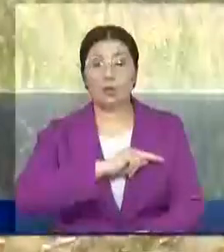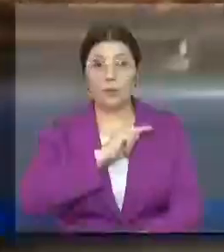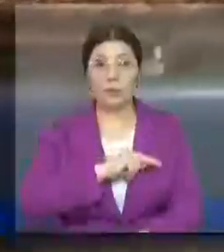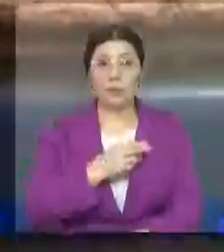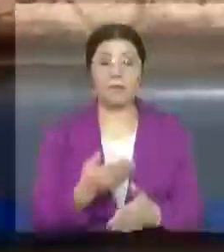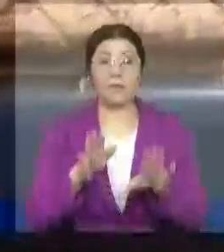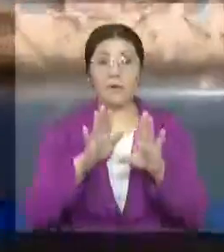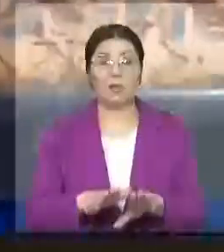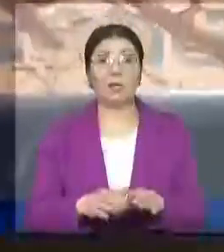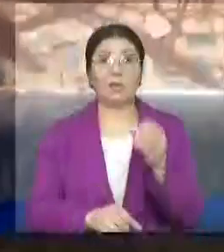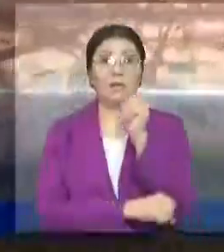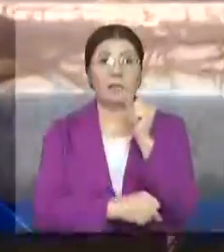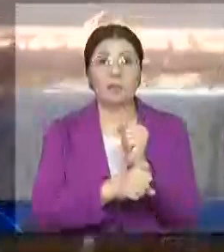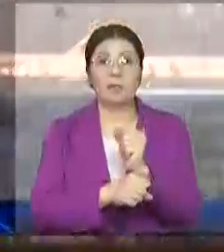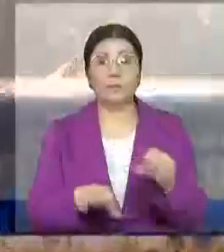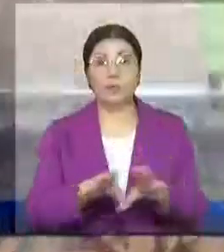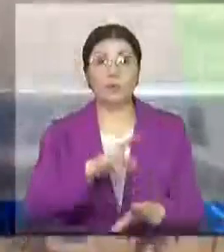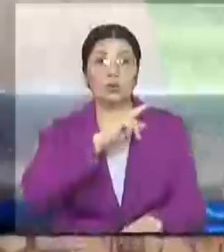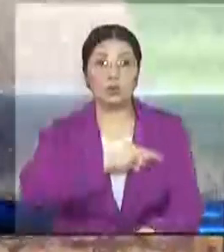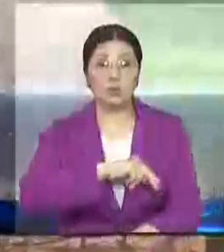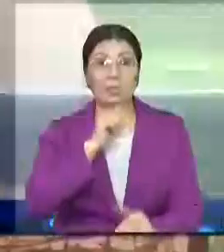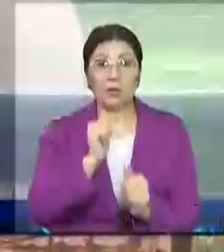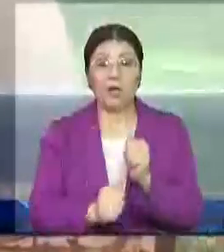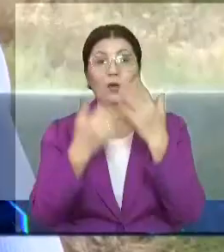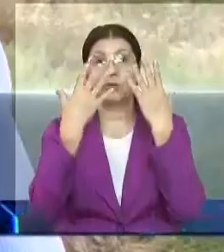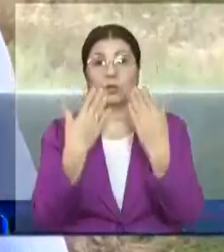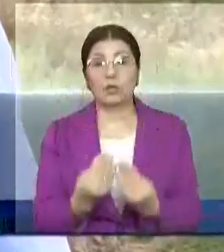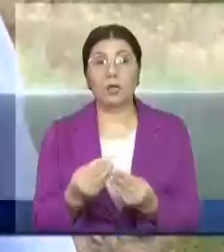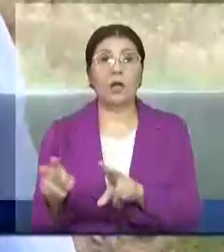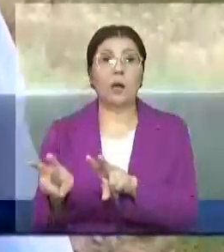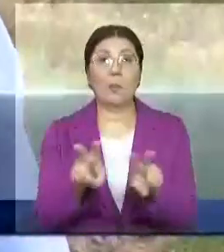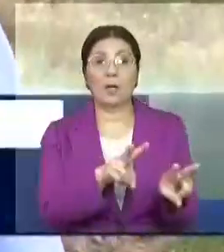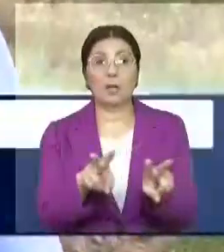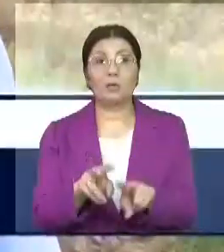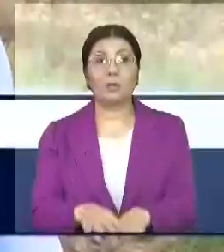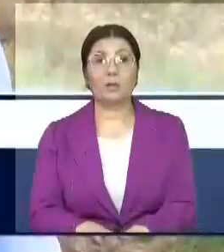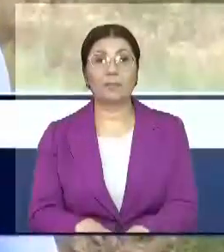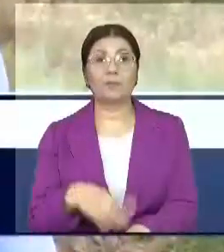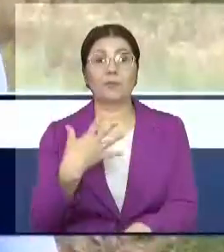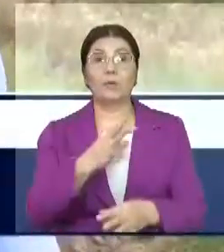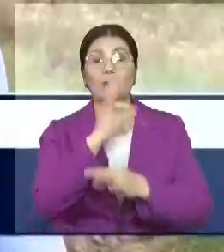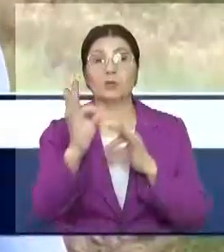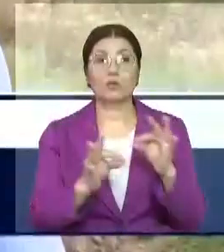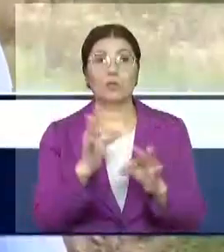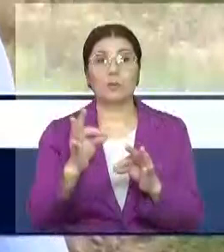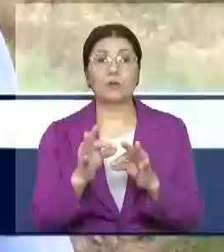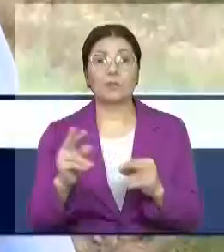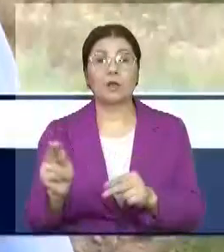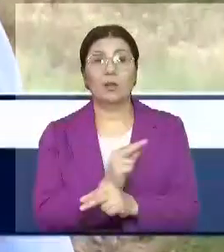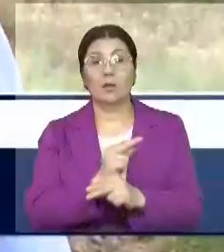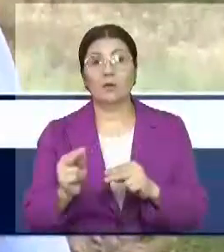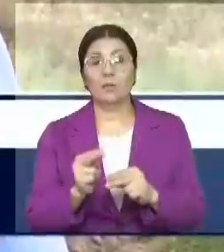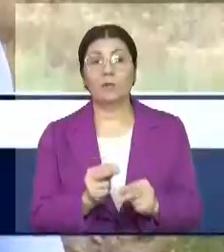ал жергілікті сала мамандары аталған жұмыстарды күнделікті бақылап отыр. Аудан бойынша 5 жоба орташа жөндеу жұмыстары